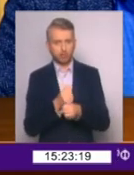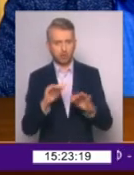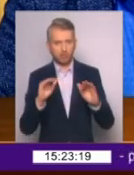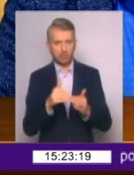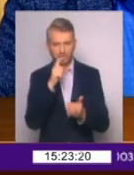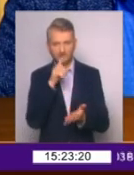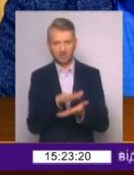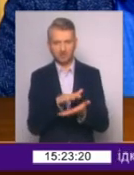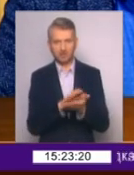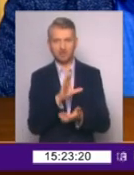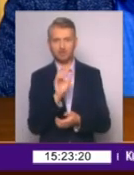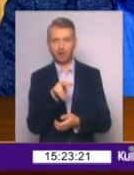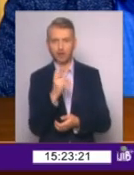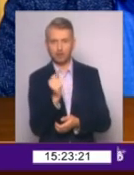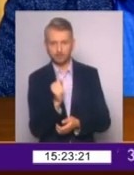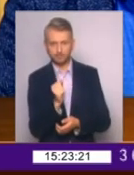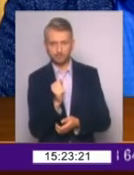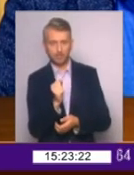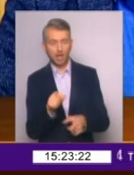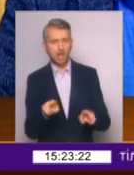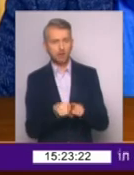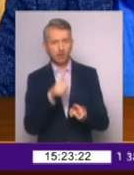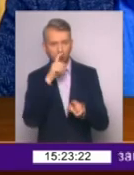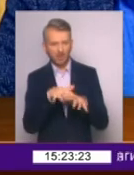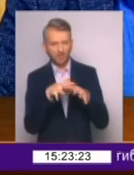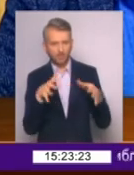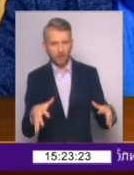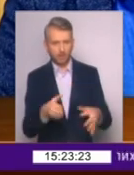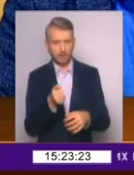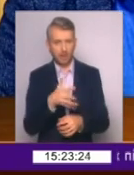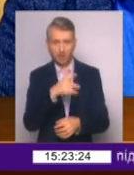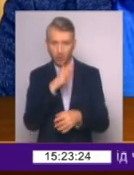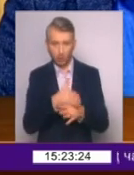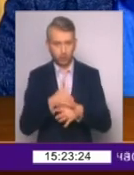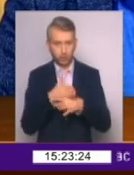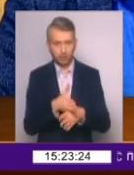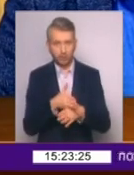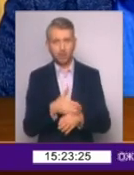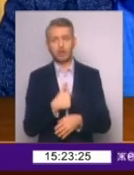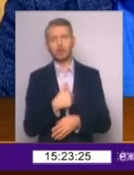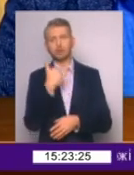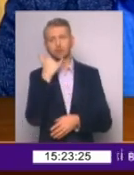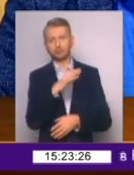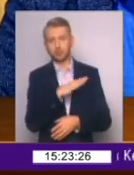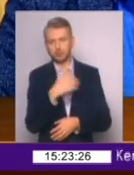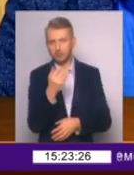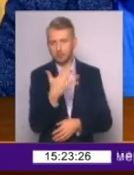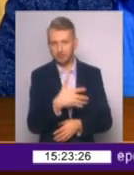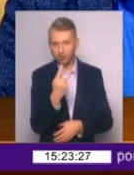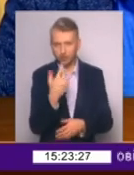міні-свалку. Угу. І така свалка вже декілька років, і я 1551 дзвонила,